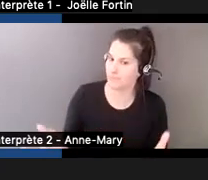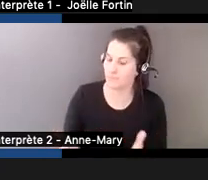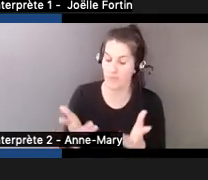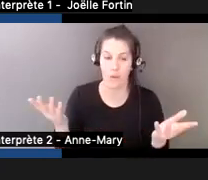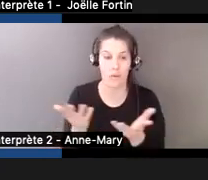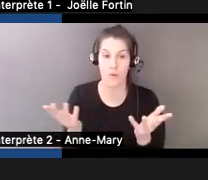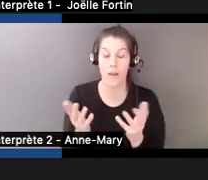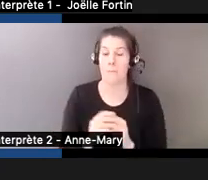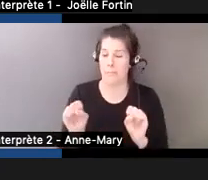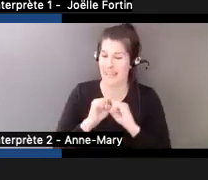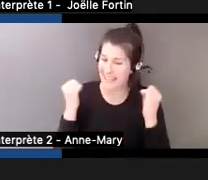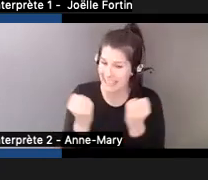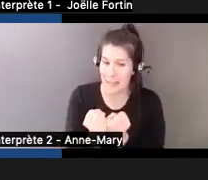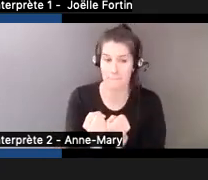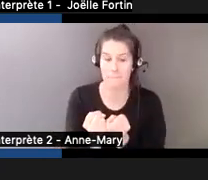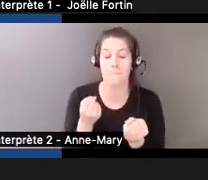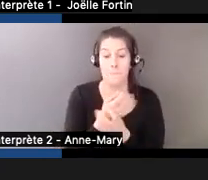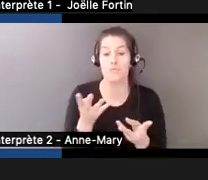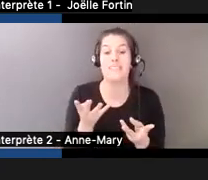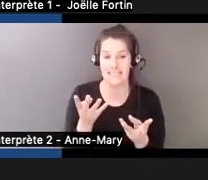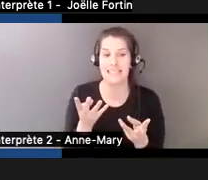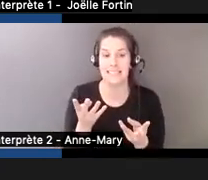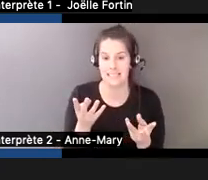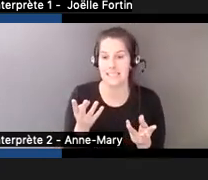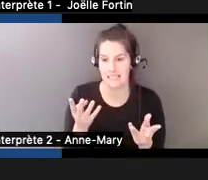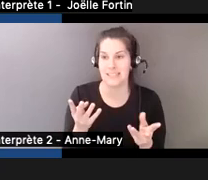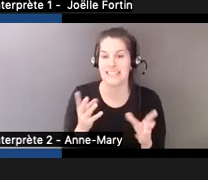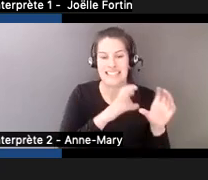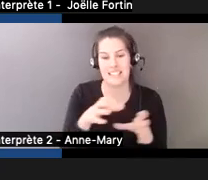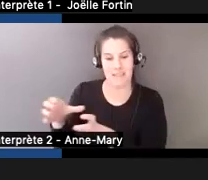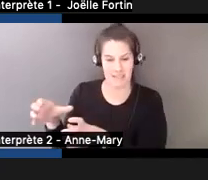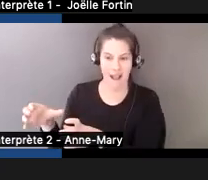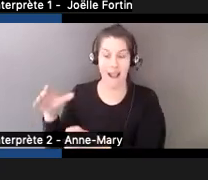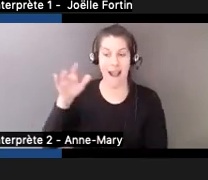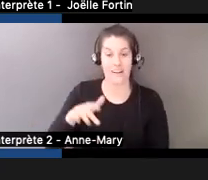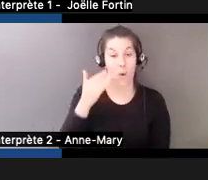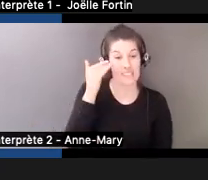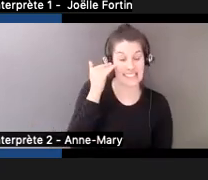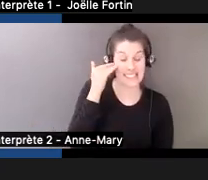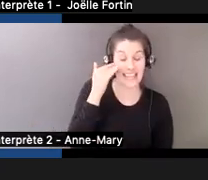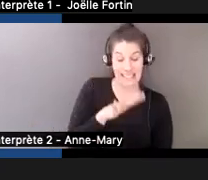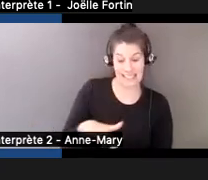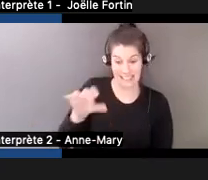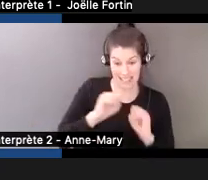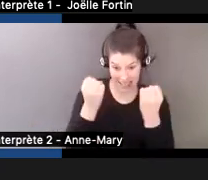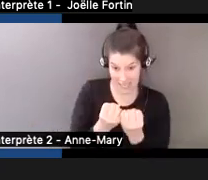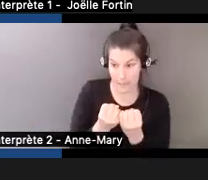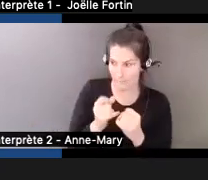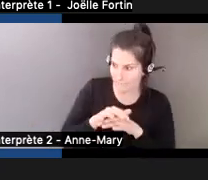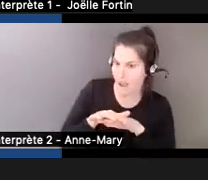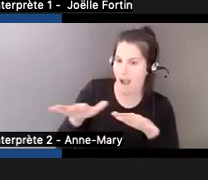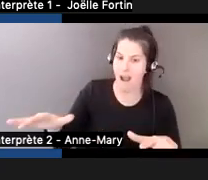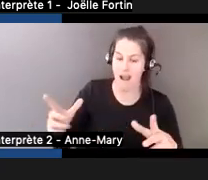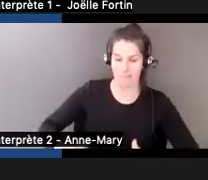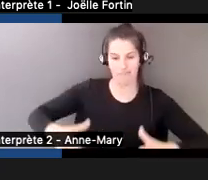une équipe multidisciplinaire. Parce qu'avec ça, on sait qu'on va répandre la bonne nouvelle d'une